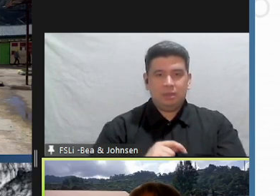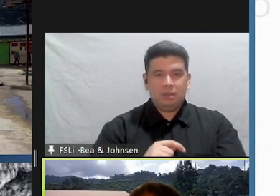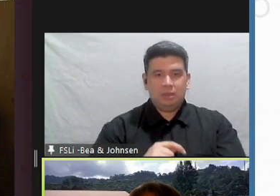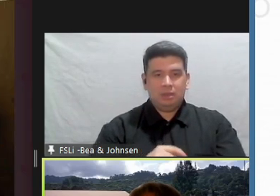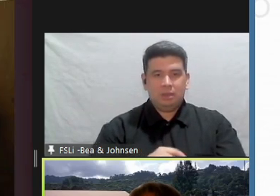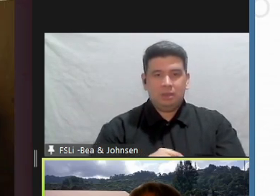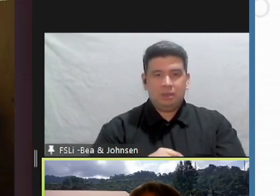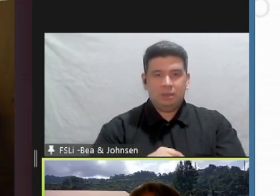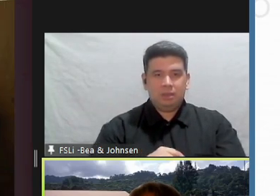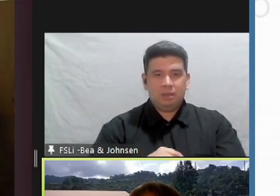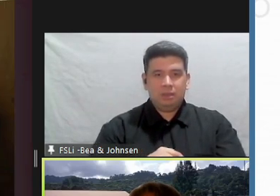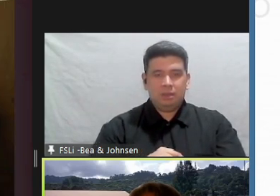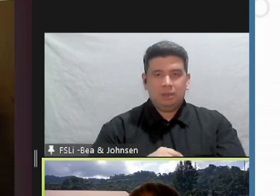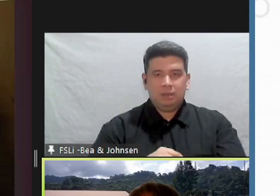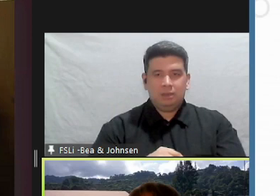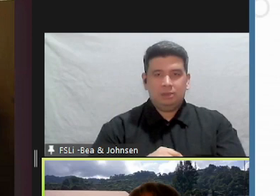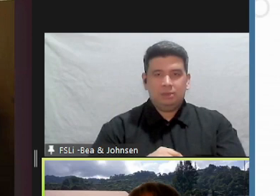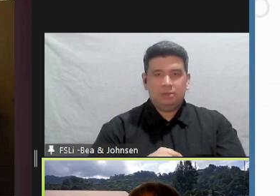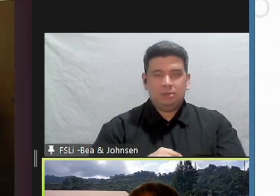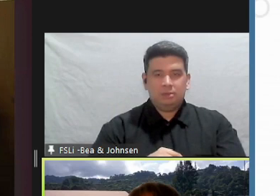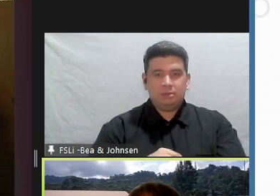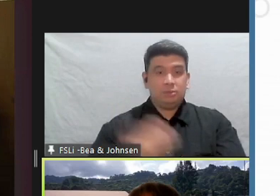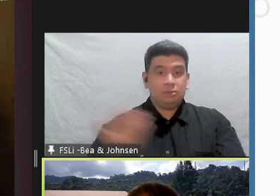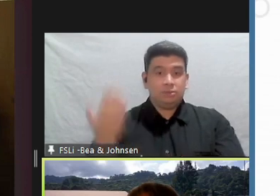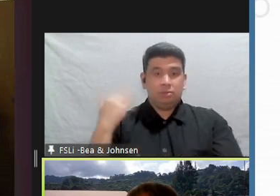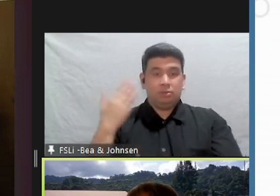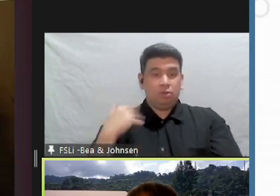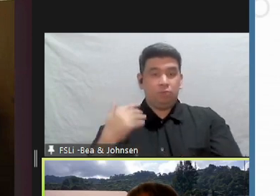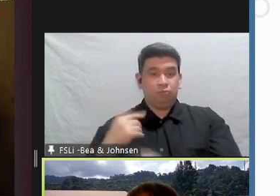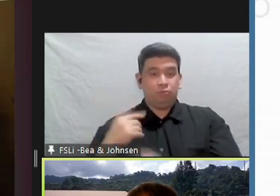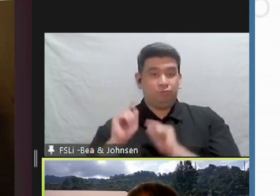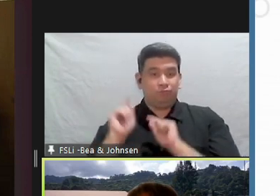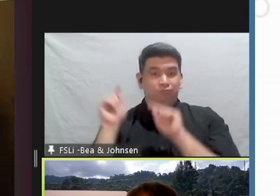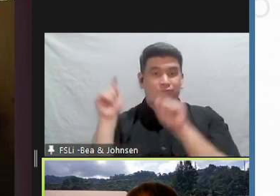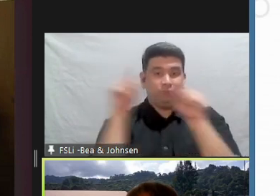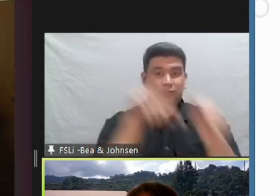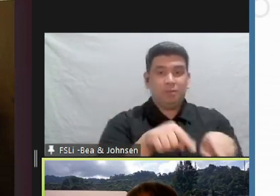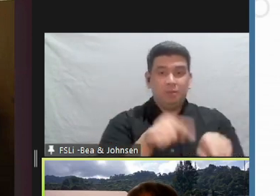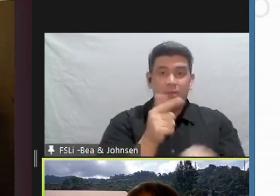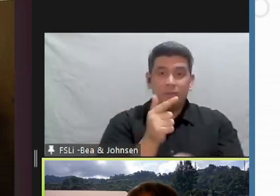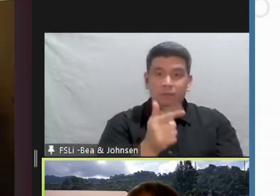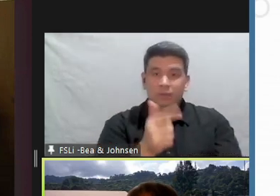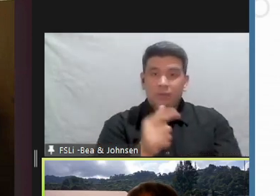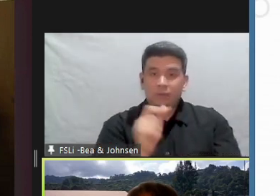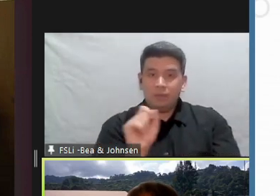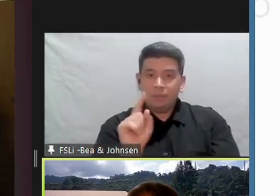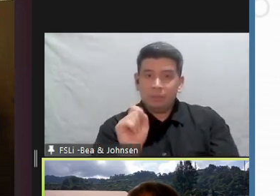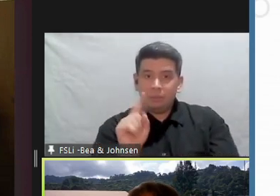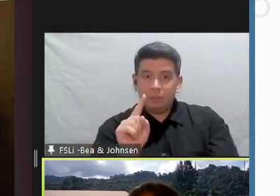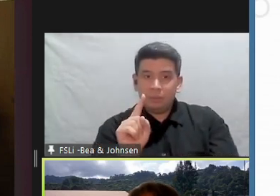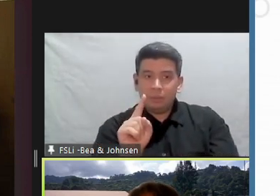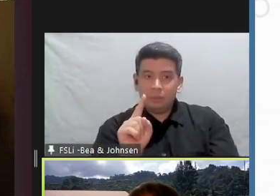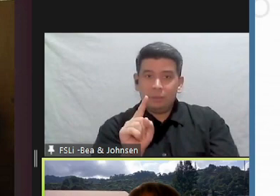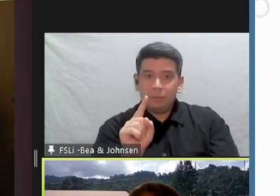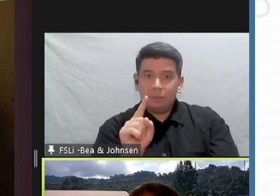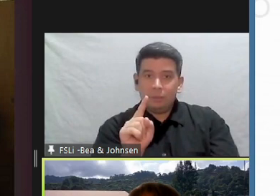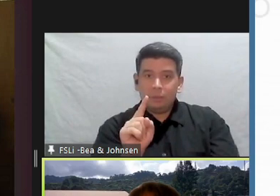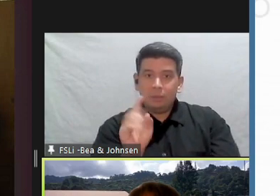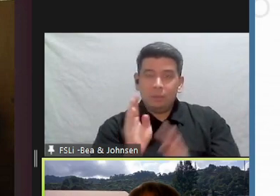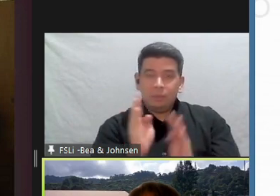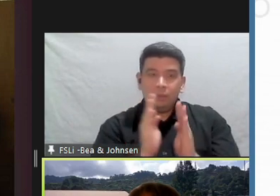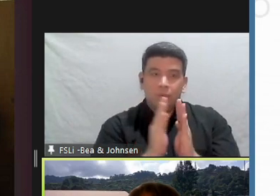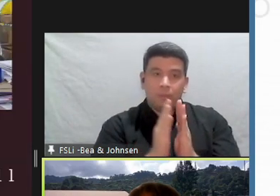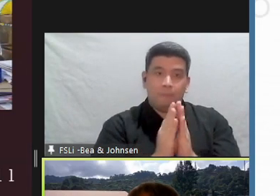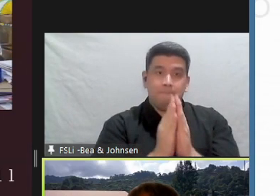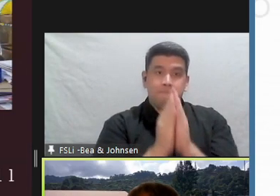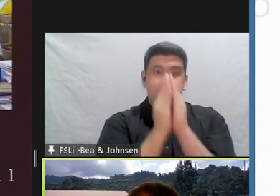ng 2012. Nung nagpunta kami ng 2011, apat pa lang ang kanilang big books. Pero nung bumalik